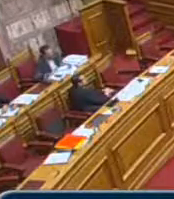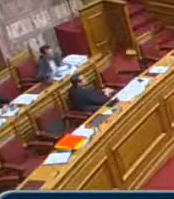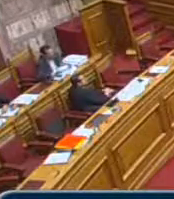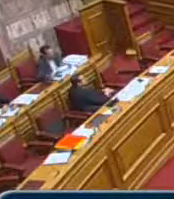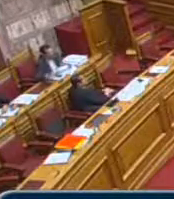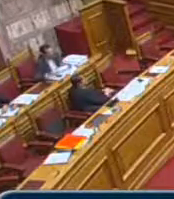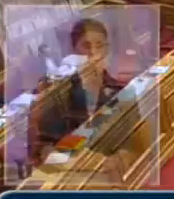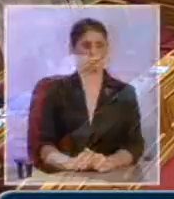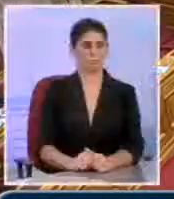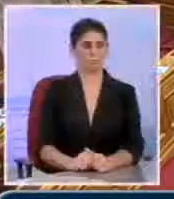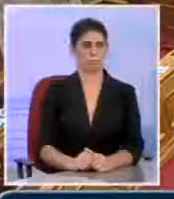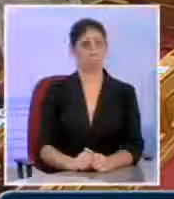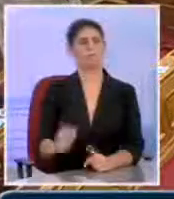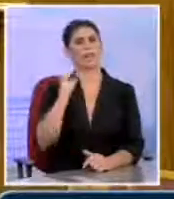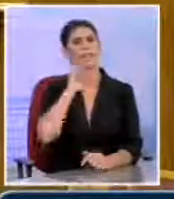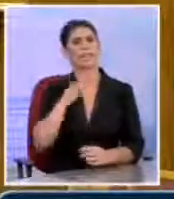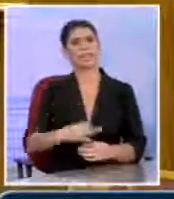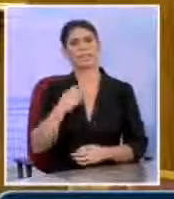κυρίες βουλεύτριες και κύριοι βουλευτές,